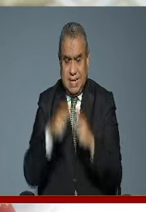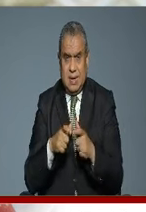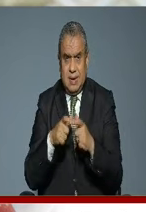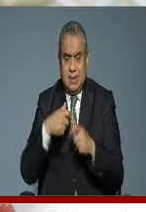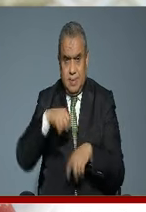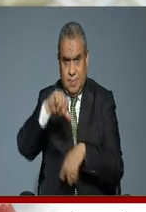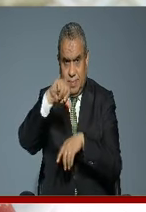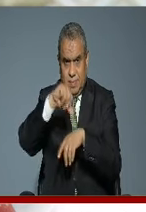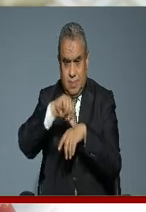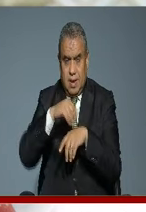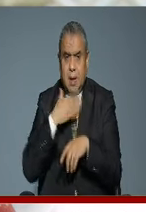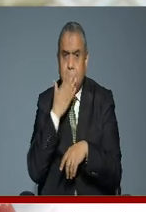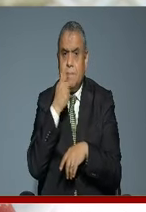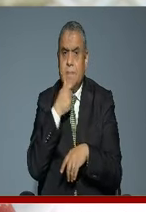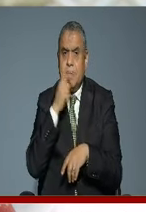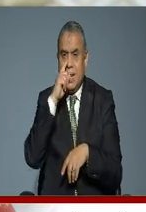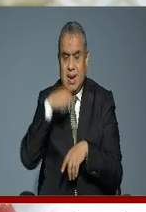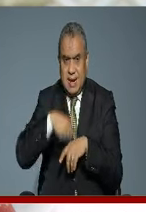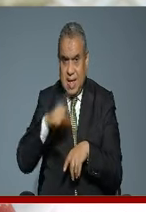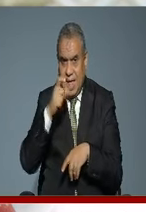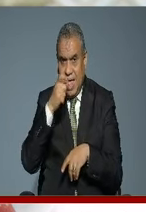مدينة بيلين في البرازيل في